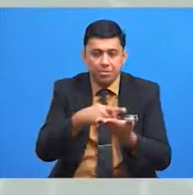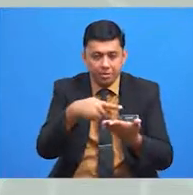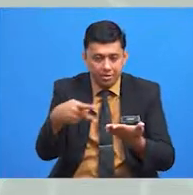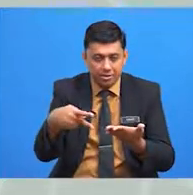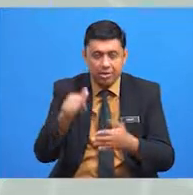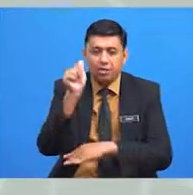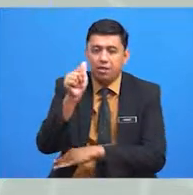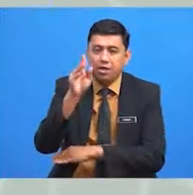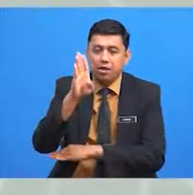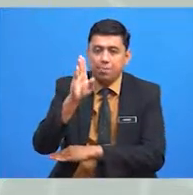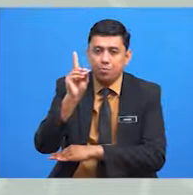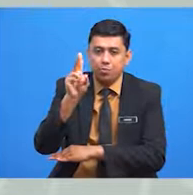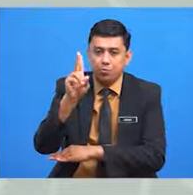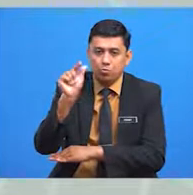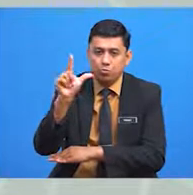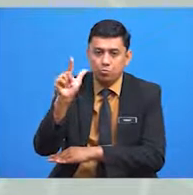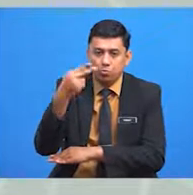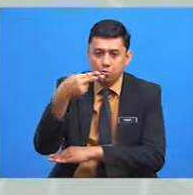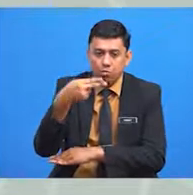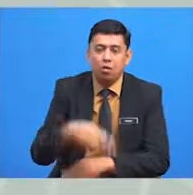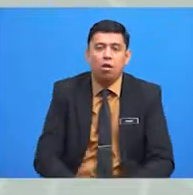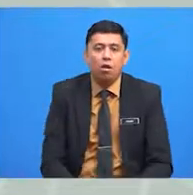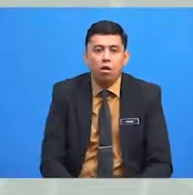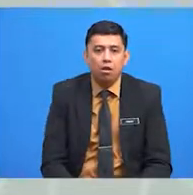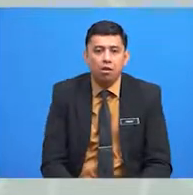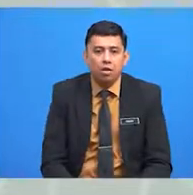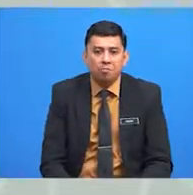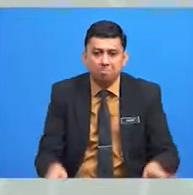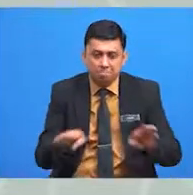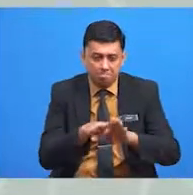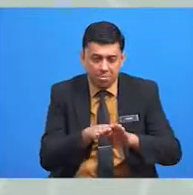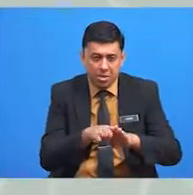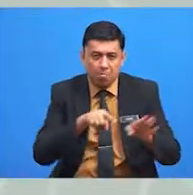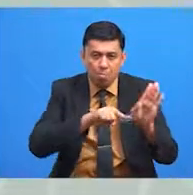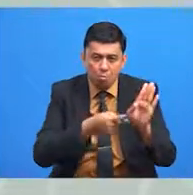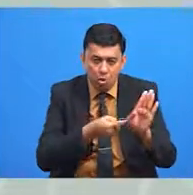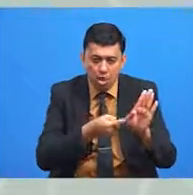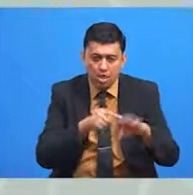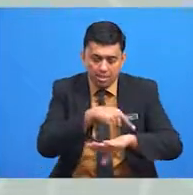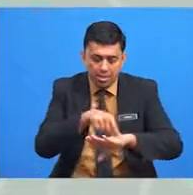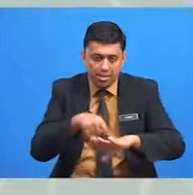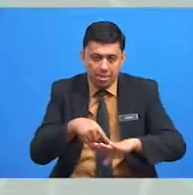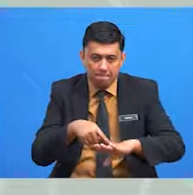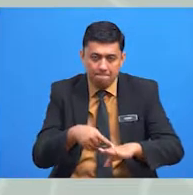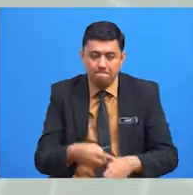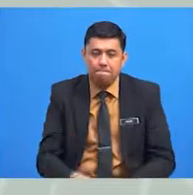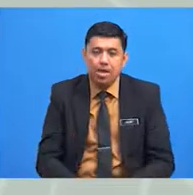Abdullah Munshi, dianggap sebagai permulaan zaman Bahasa Melayu moden.